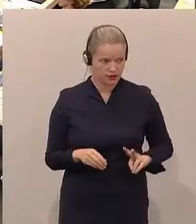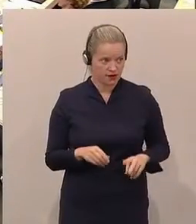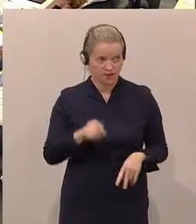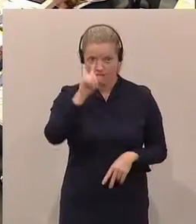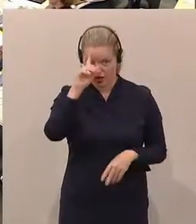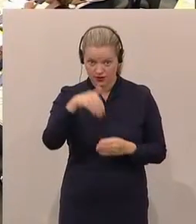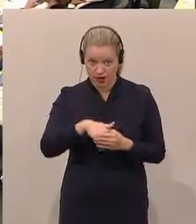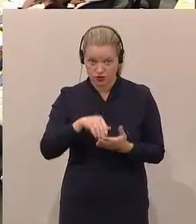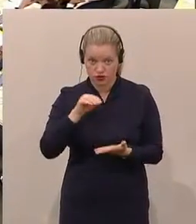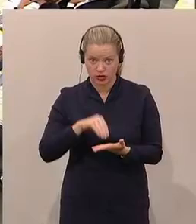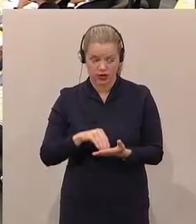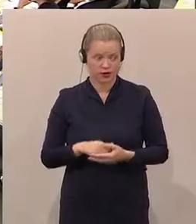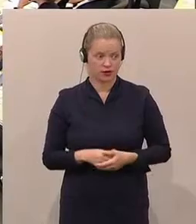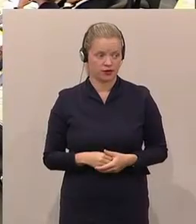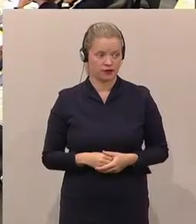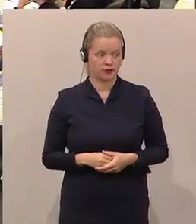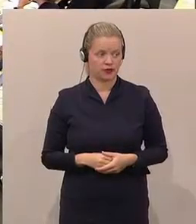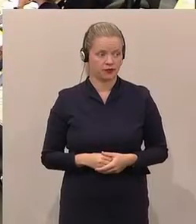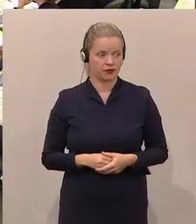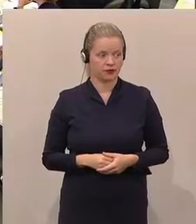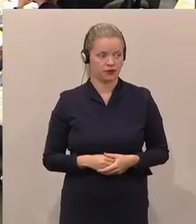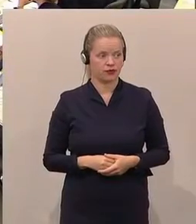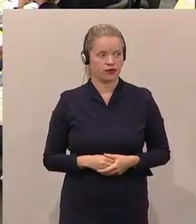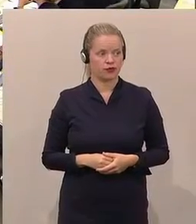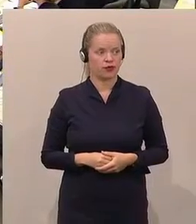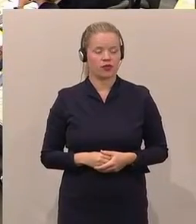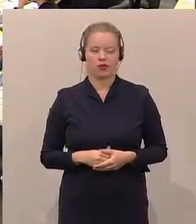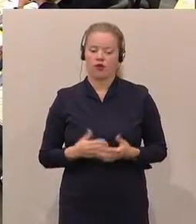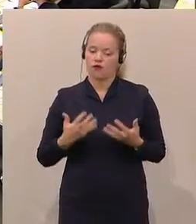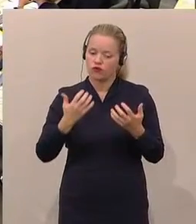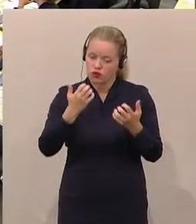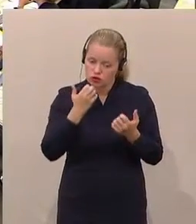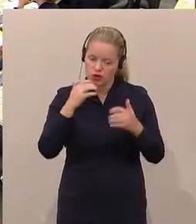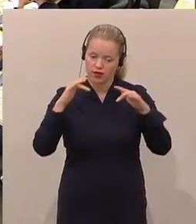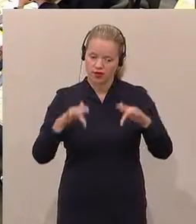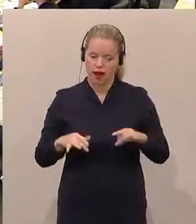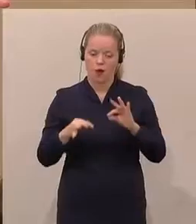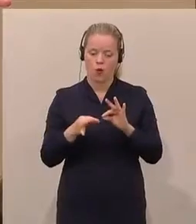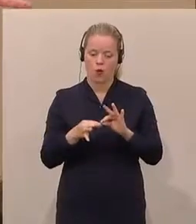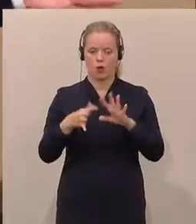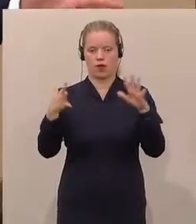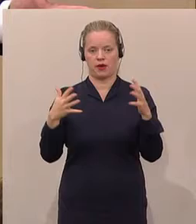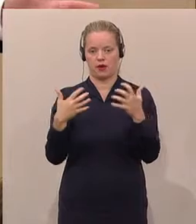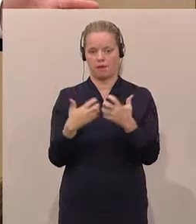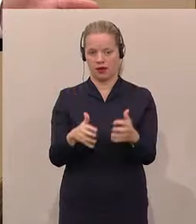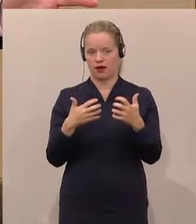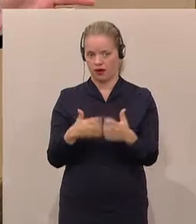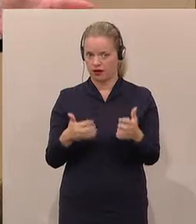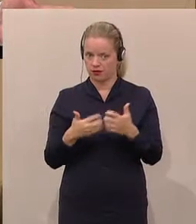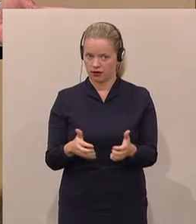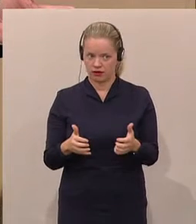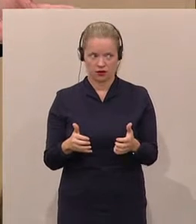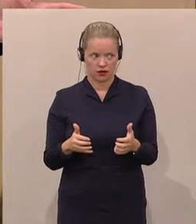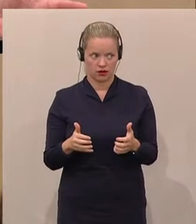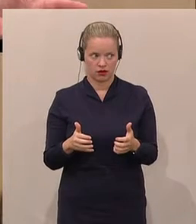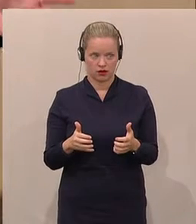steht? Man wünscht sich eine unabhängige Berichterstattung. Das wünscht man sich. Ist das zu